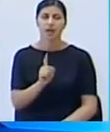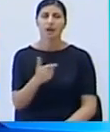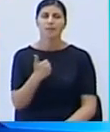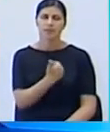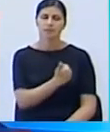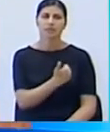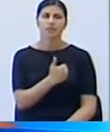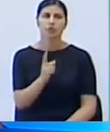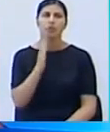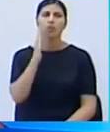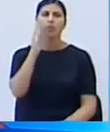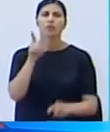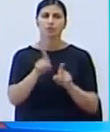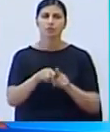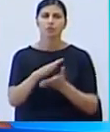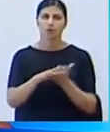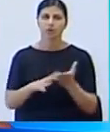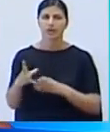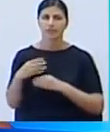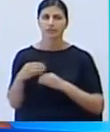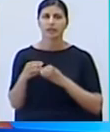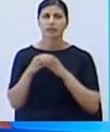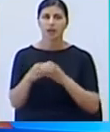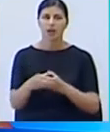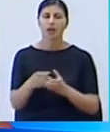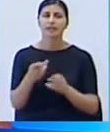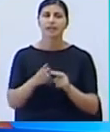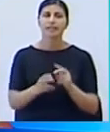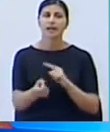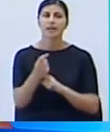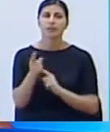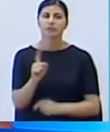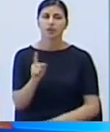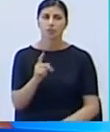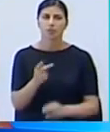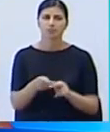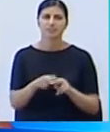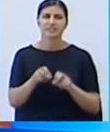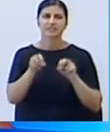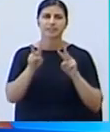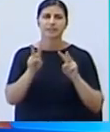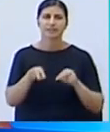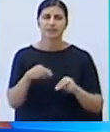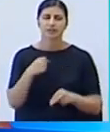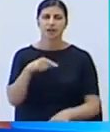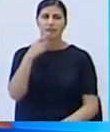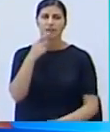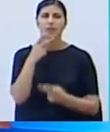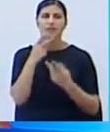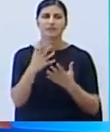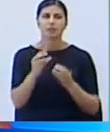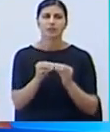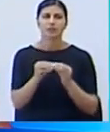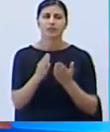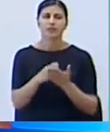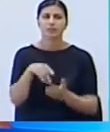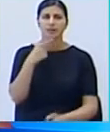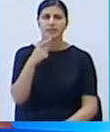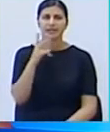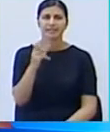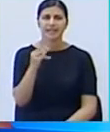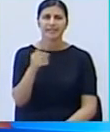რომ მომავალშიც გაგრძელდეს ეს. იქიდან გამომდინარე რომ აი სპეციფიკა, რასაც მე ვსაუბრობდი, ასახულია. იგივე თქვენ ახსენეთ გალბატონი